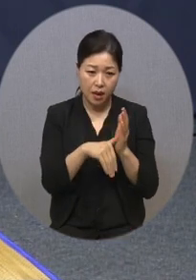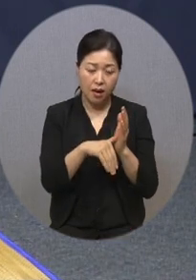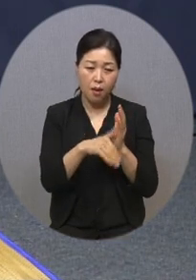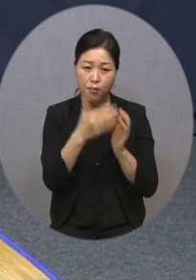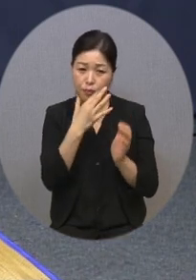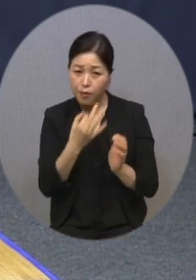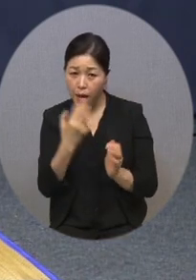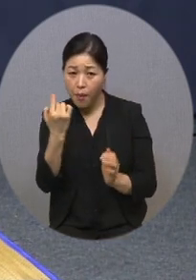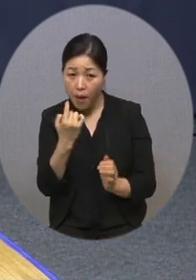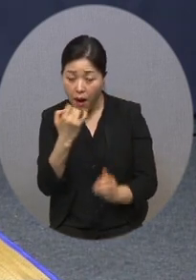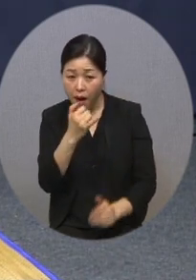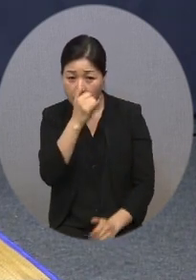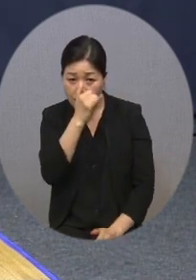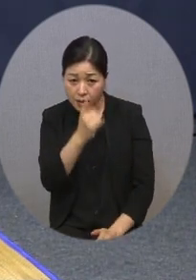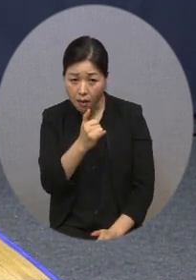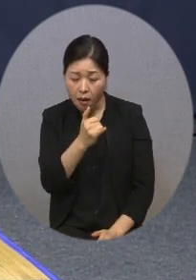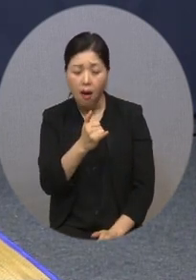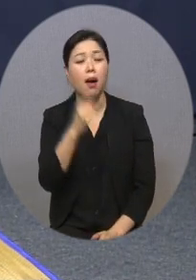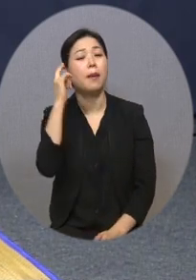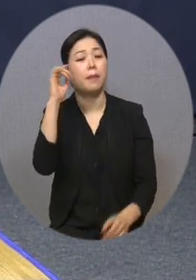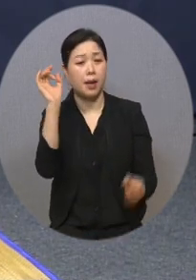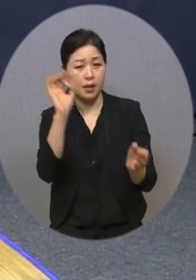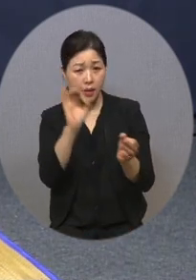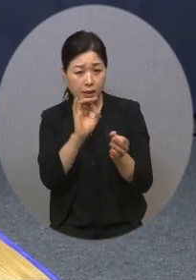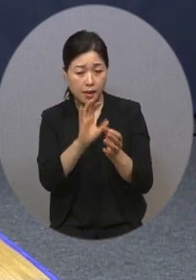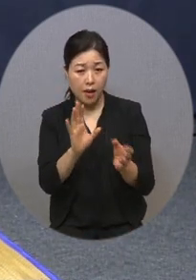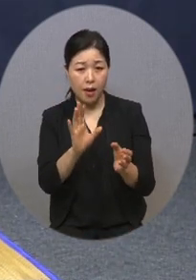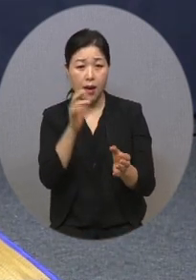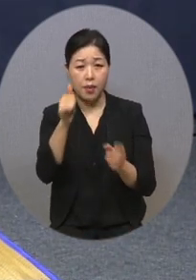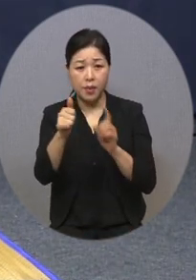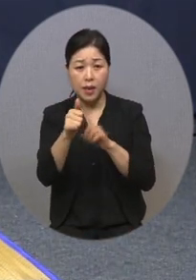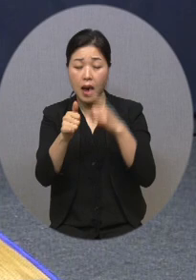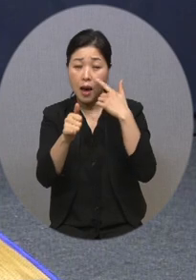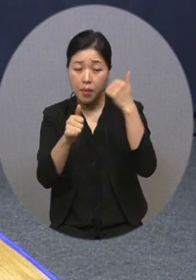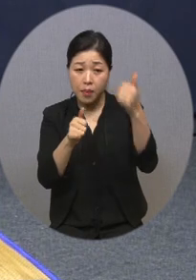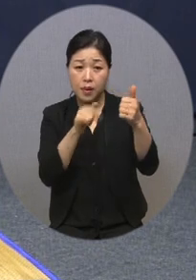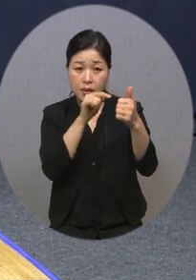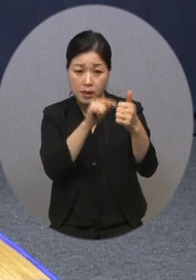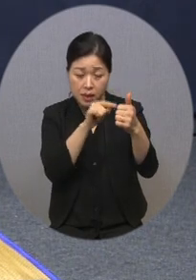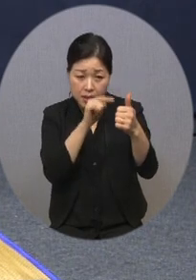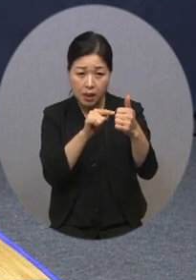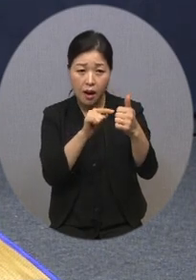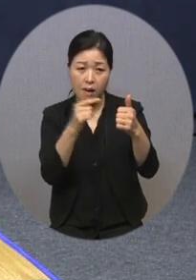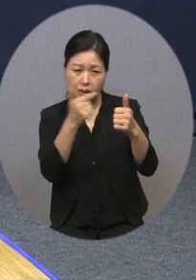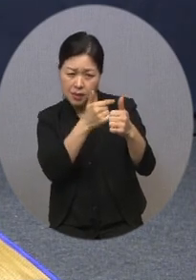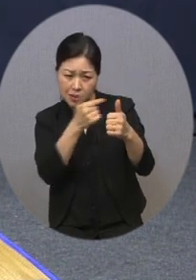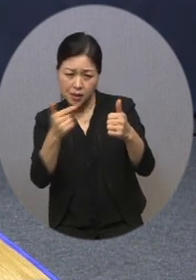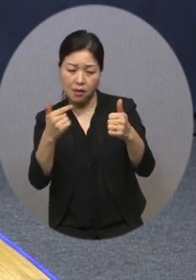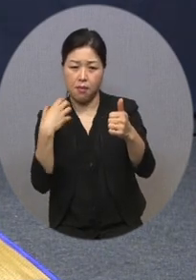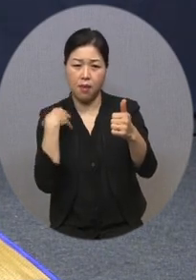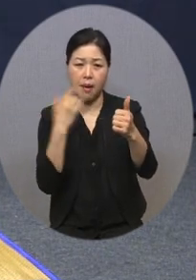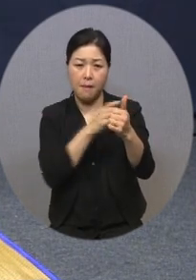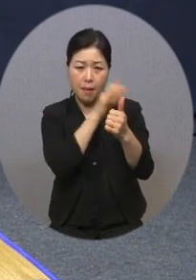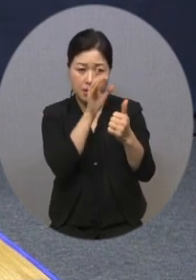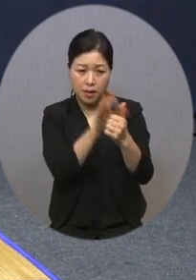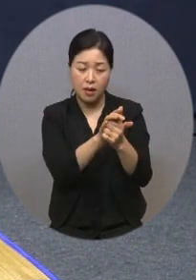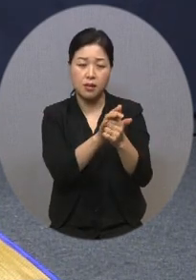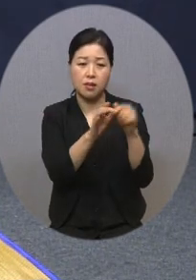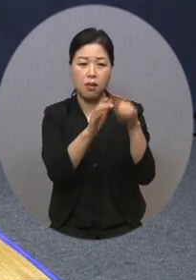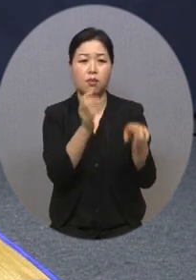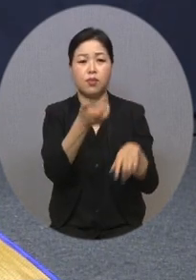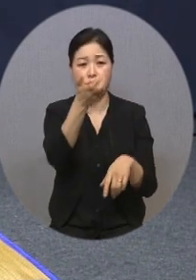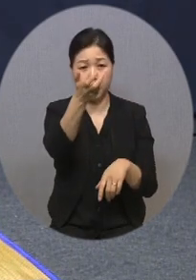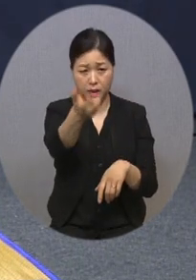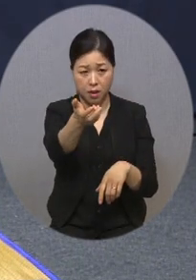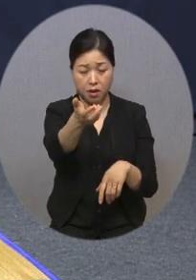올라가시게 되었나. 그렇지. 보련님이 붙인 따라 아니